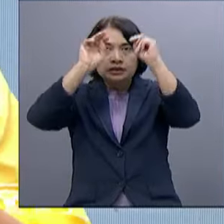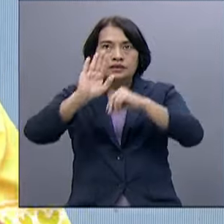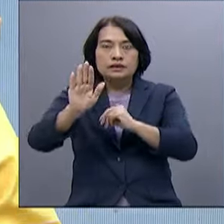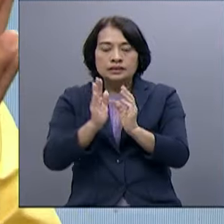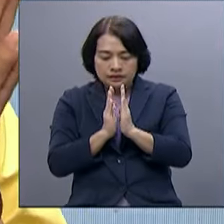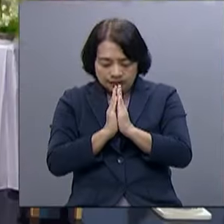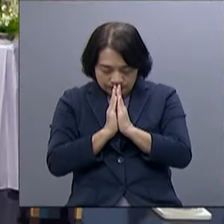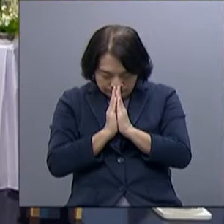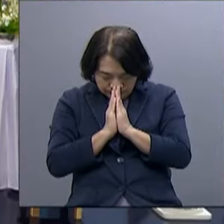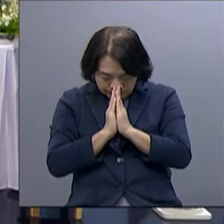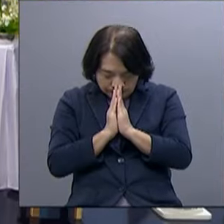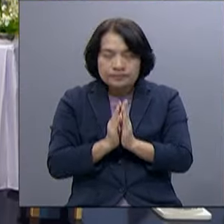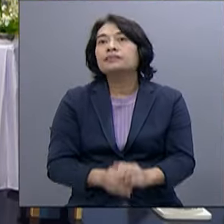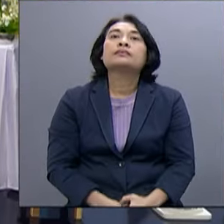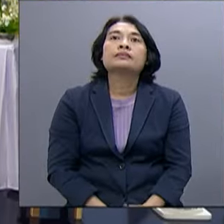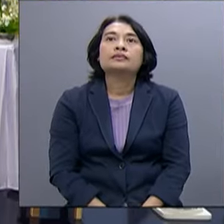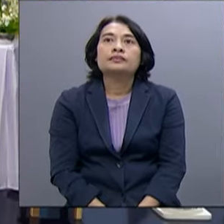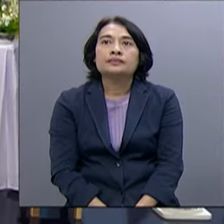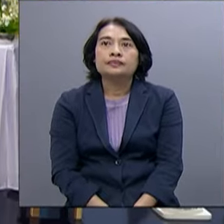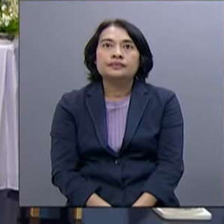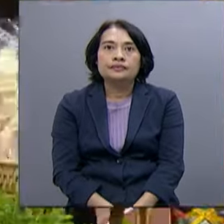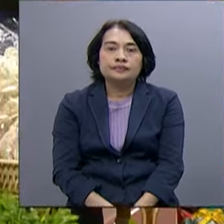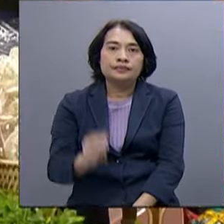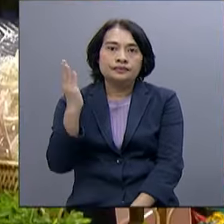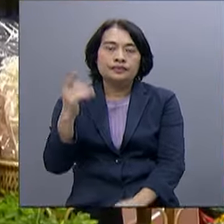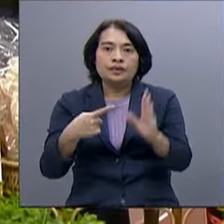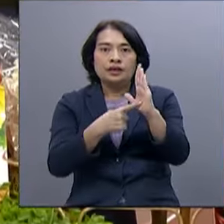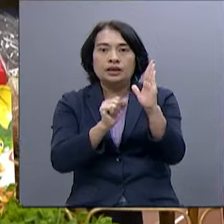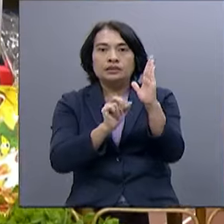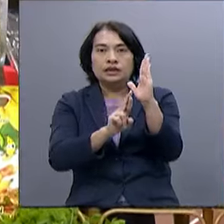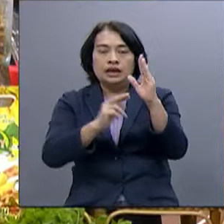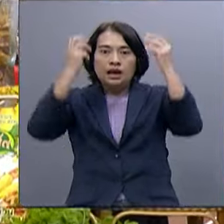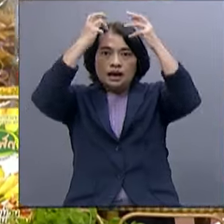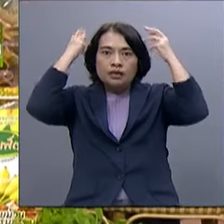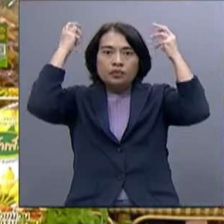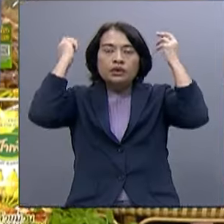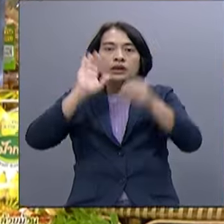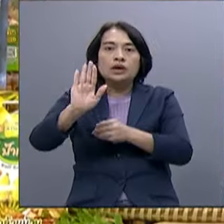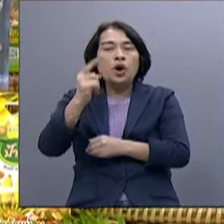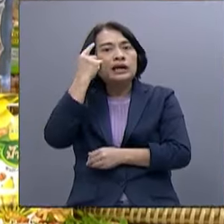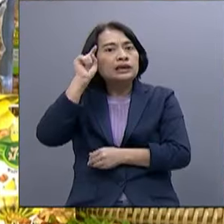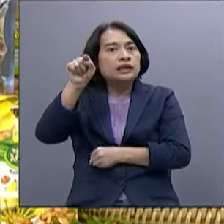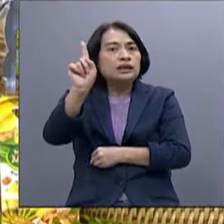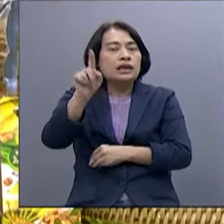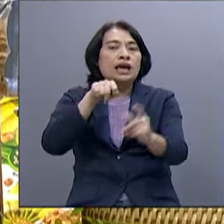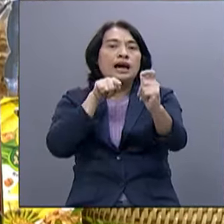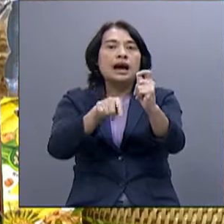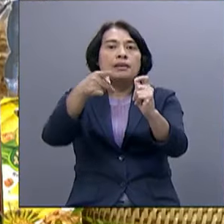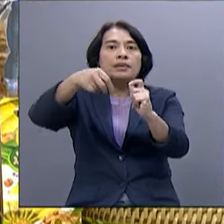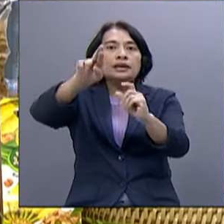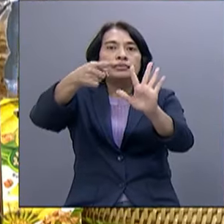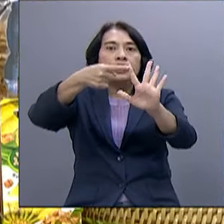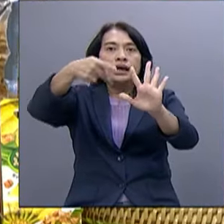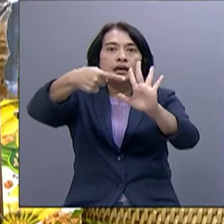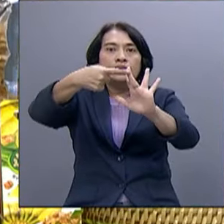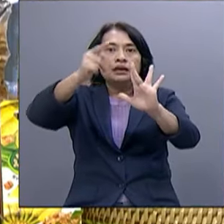ค่ะ สวัสดีค่ะนี่ถ้าพูดถึงจังหวัดสระบุรีหลายท่านบอกว่านึกถึงอำเภอพระพุทธบาทด้วยอยากถามท่านรองนายกเทศมน